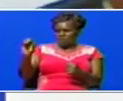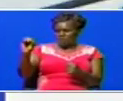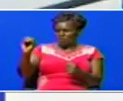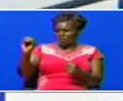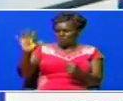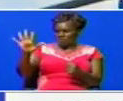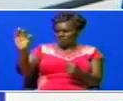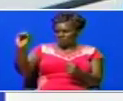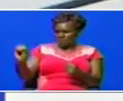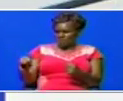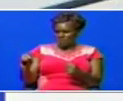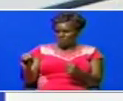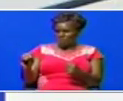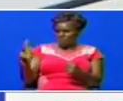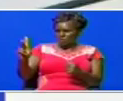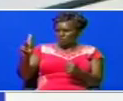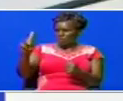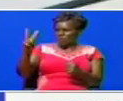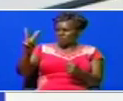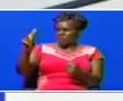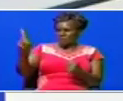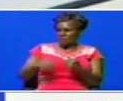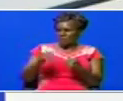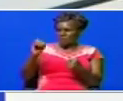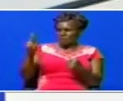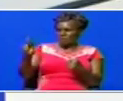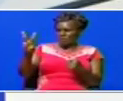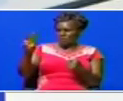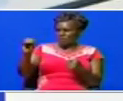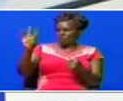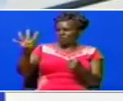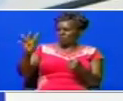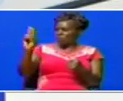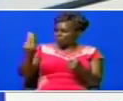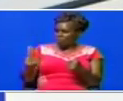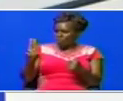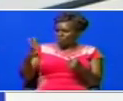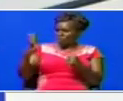0.05%. Japheth Kaluyu, 126, 0.04%. Uhuru Kenyatta,